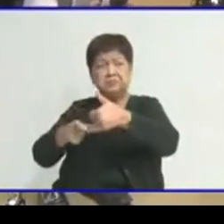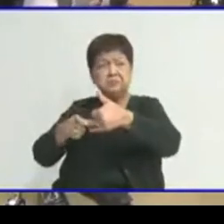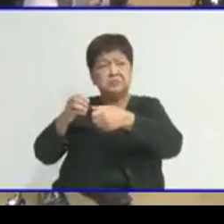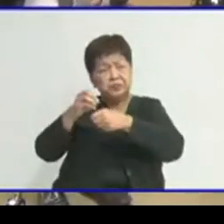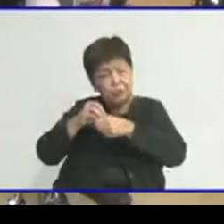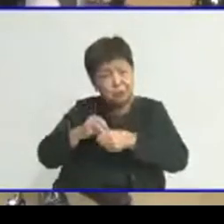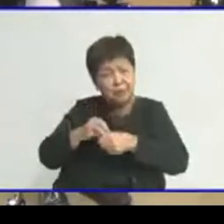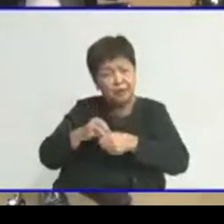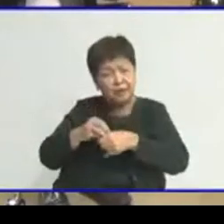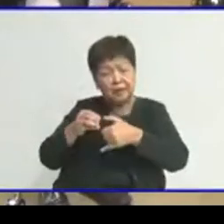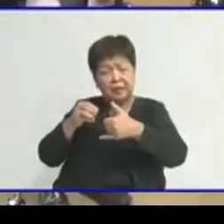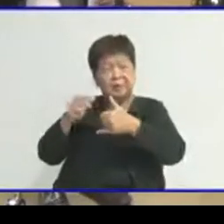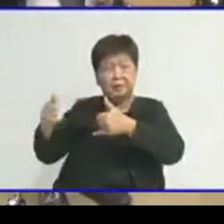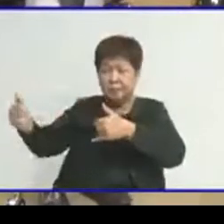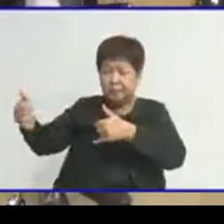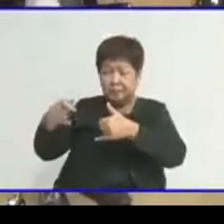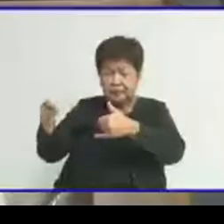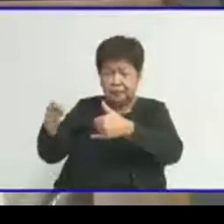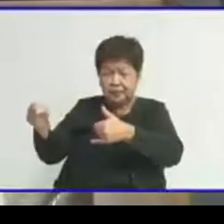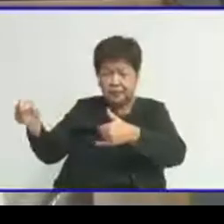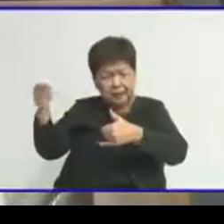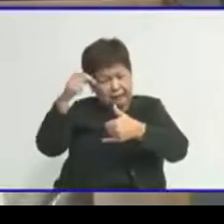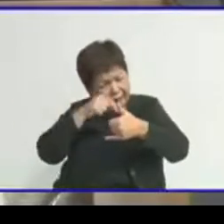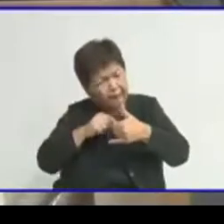ประหัตประหารที ่สามารถได้ยื่นได้แม้ว่า persecution